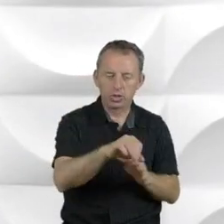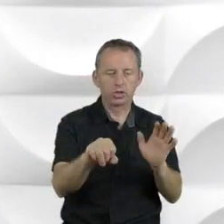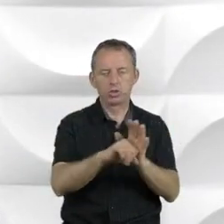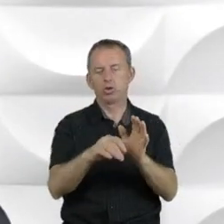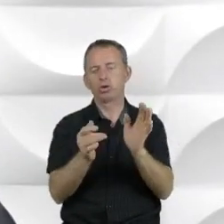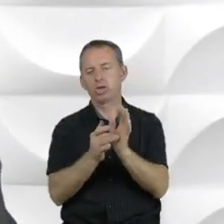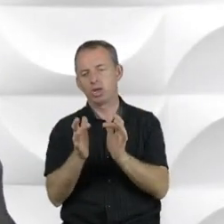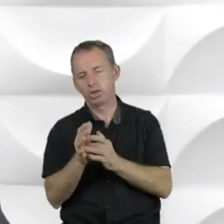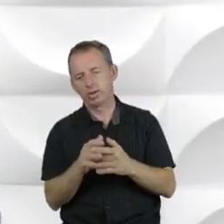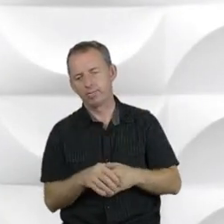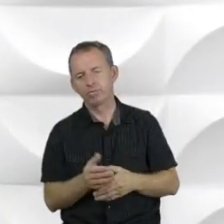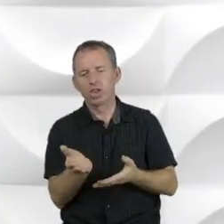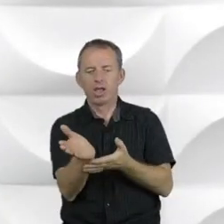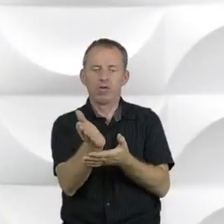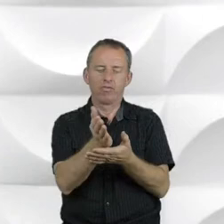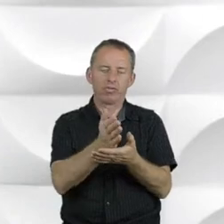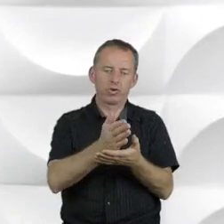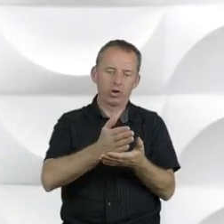W rozdziale